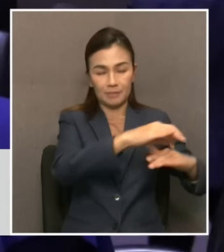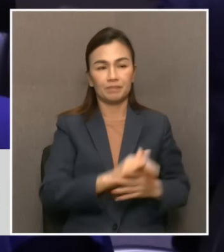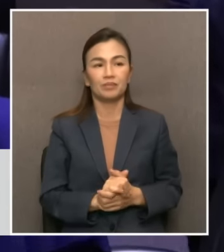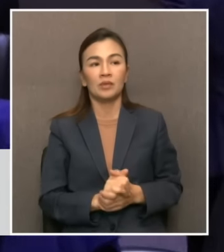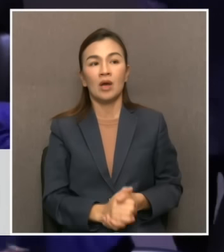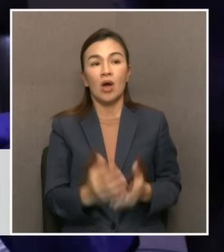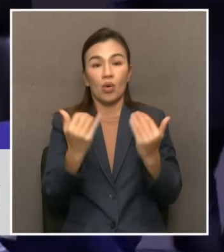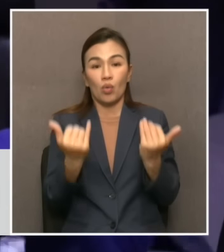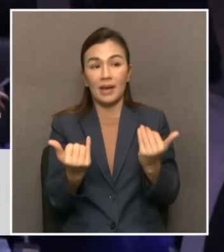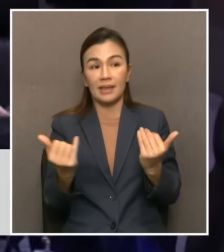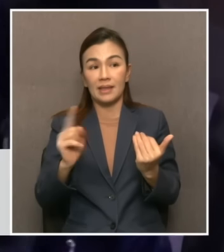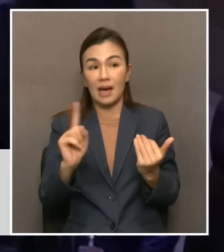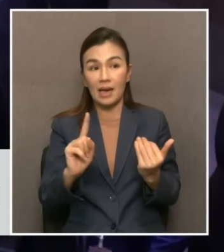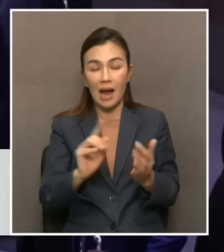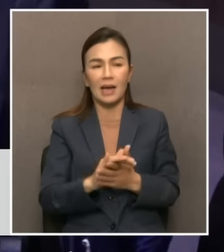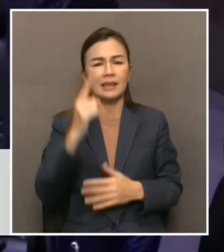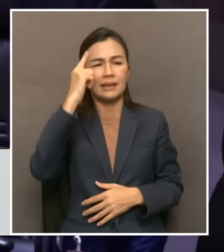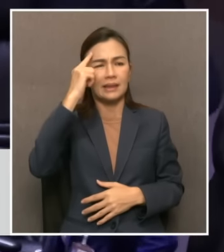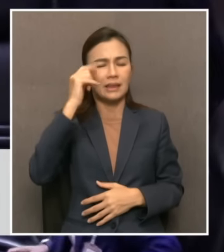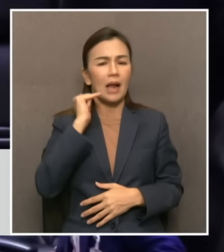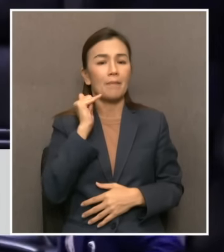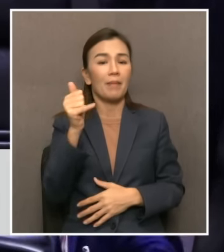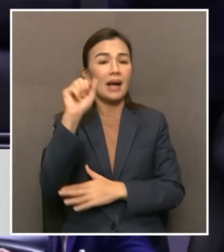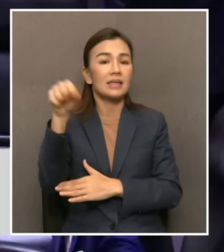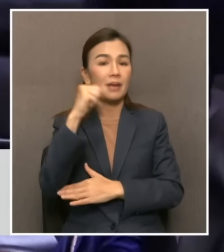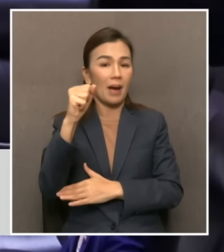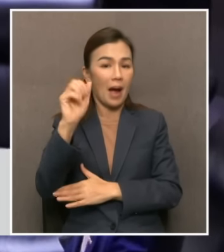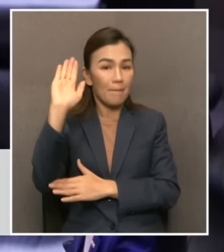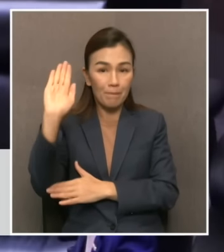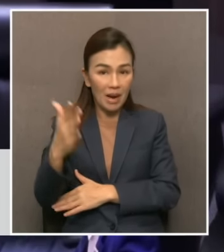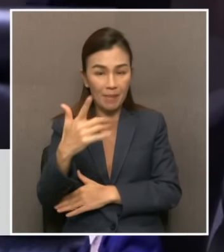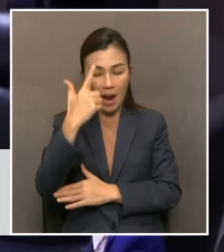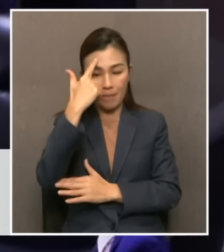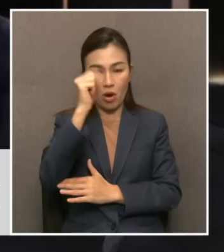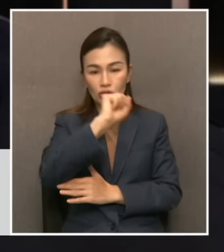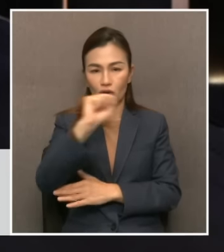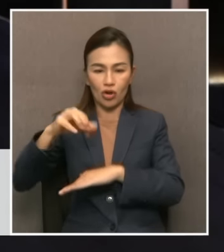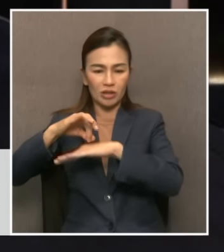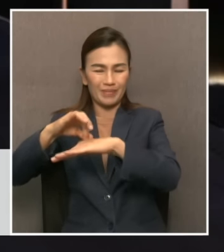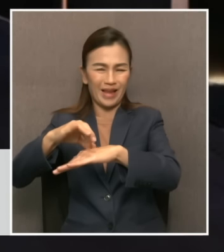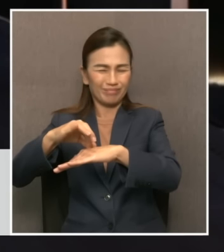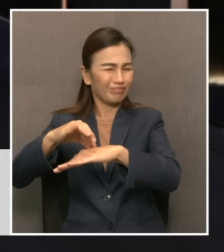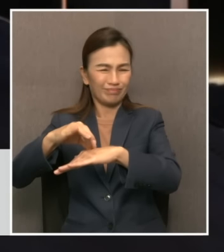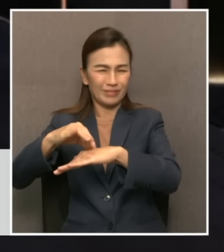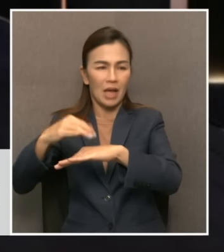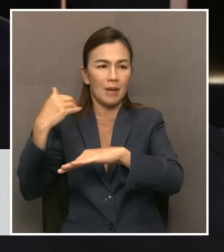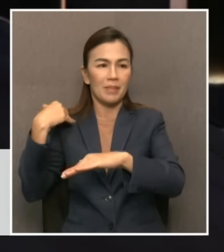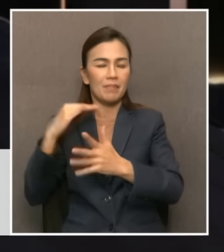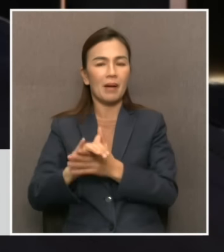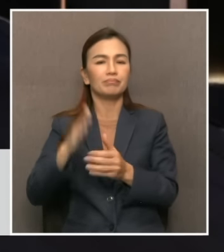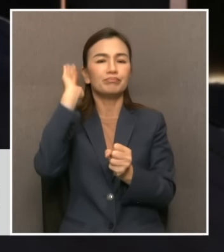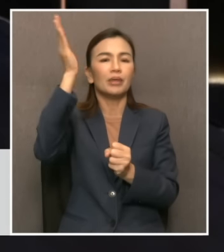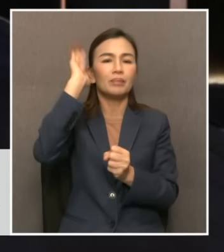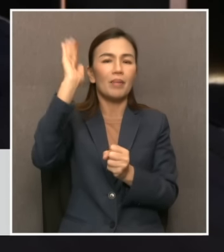ในวันนี้นะคะไม่ได้เดินทางเข้าอาคารรัฐสภาด้วยเนื่องจากว่าไม่ได้เป็นส.ส.แล้วก็ไม่ได้มีการแสดงวิสัยทัศน์ต่